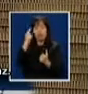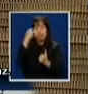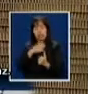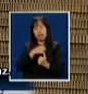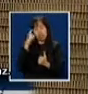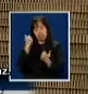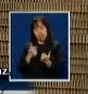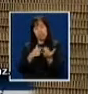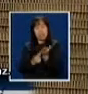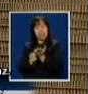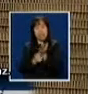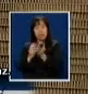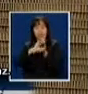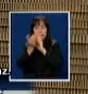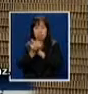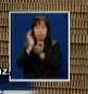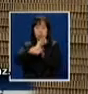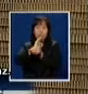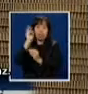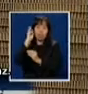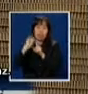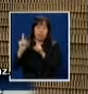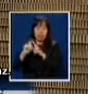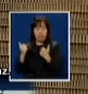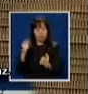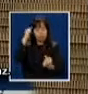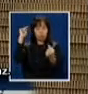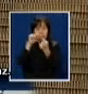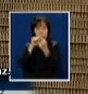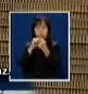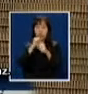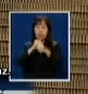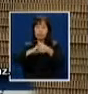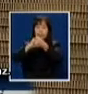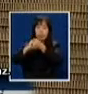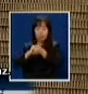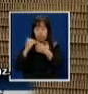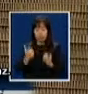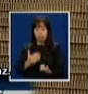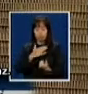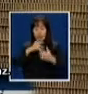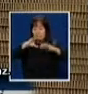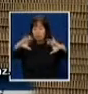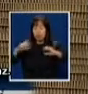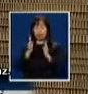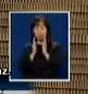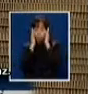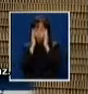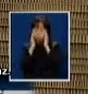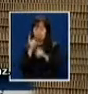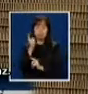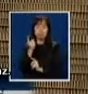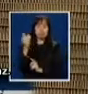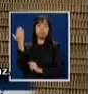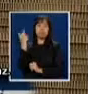การปฏิรูปสื่อก็จะยึดเจตนารมณ์นี้นะครับแล้วก็แนวทางการทำงานของรัฐบาลชุดนี้ก็ยึดในเจตนารมณ์นี้เช่นเดียวกัน